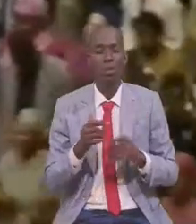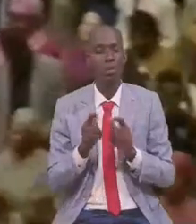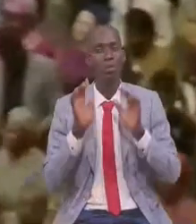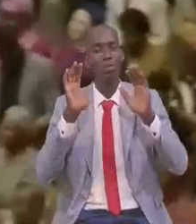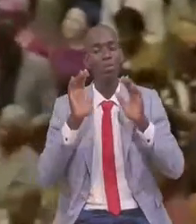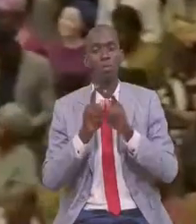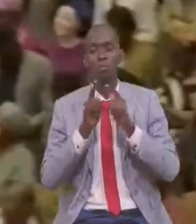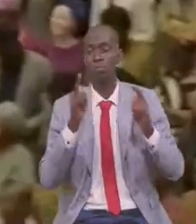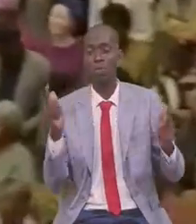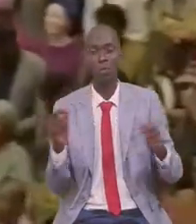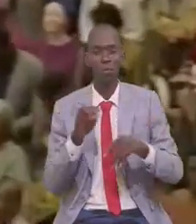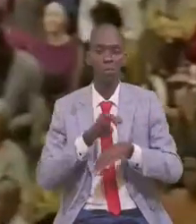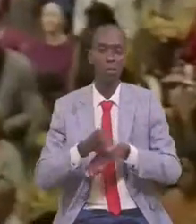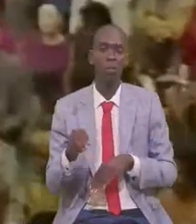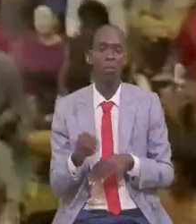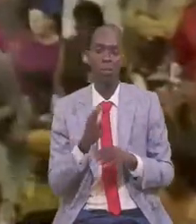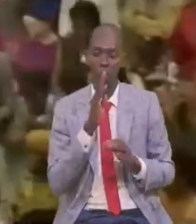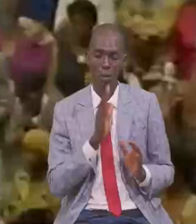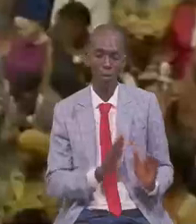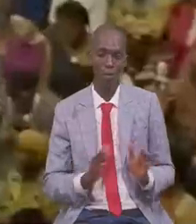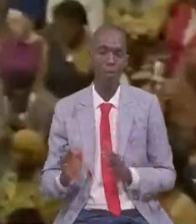souffle. Prépare-toi.